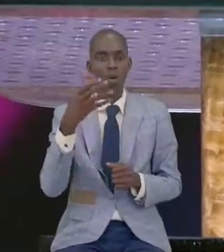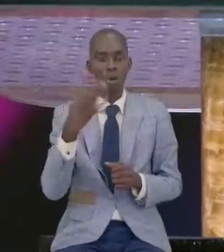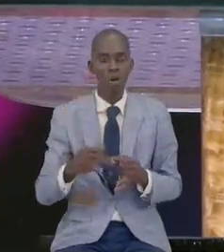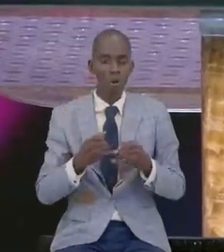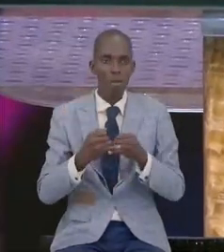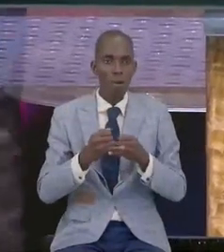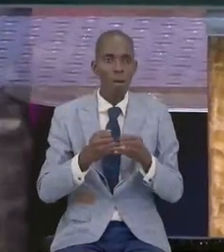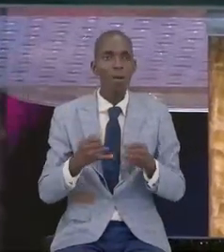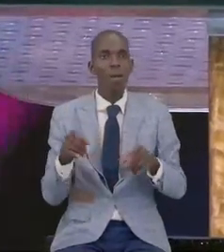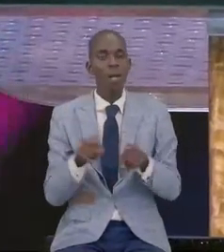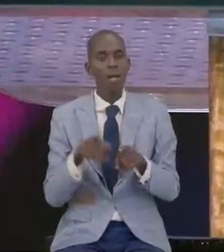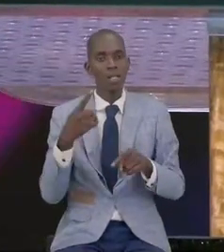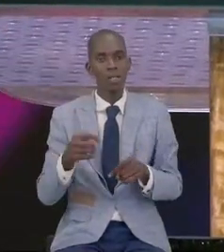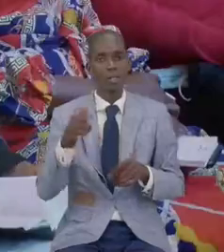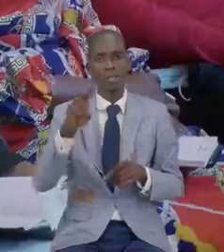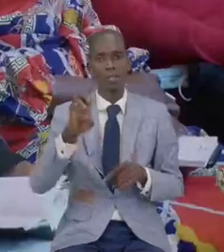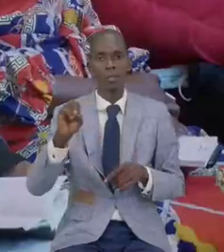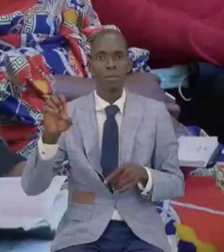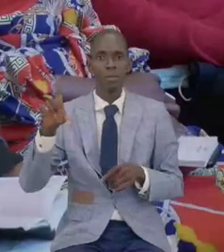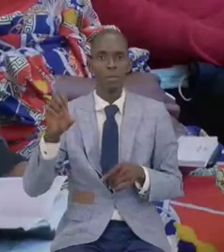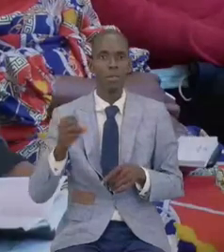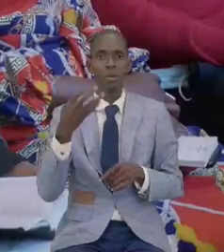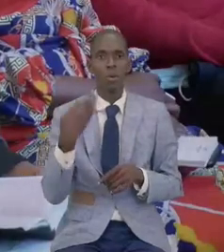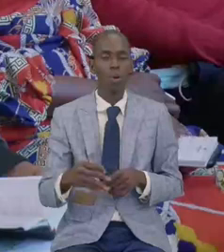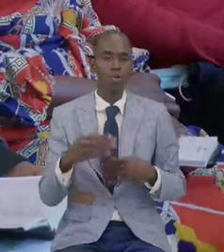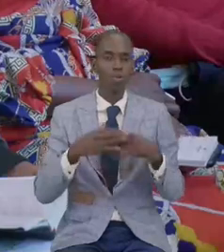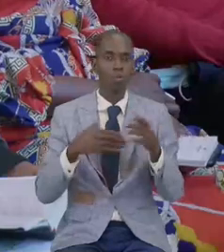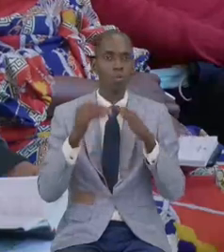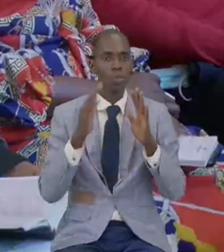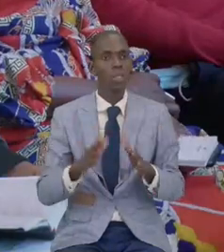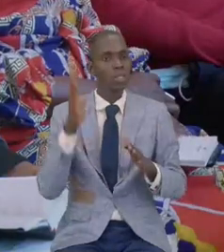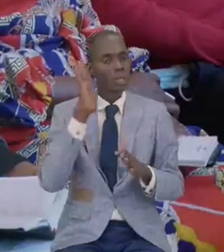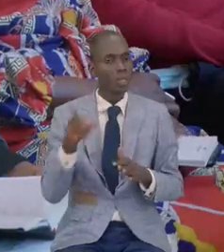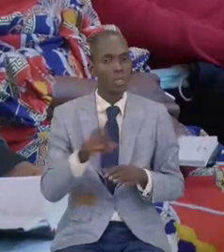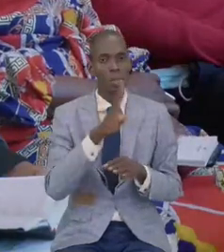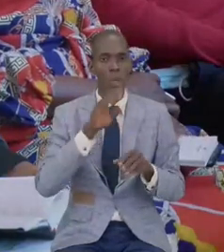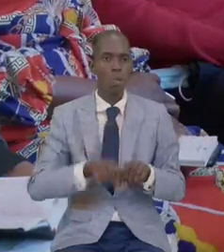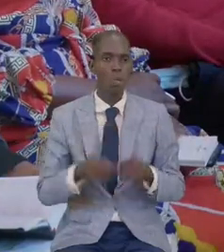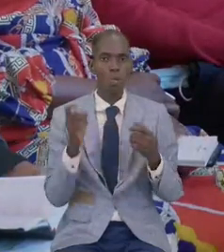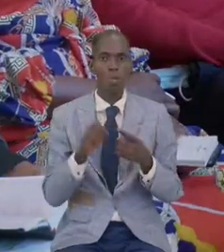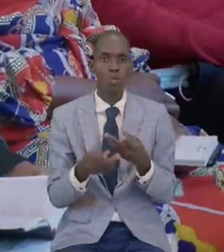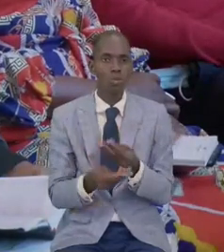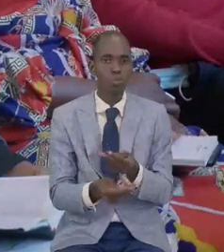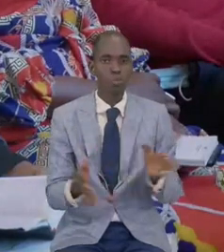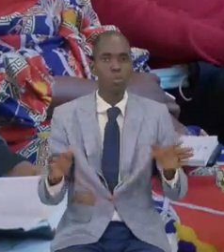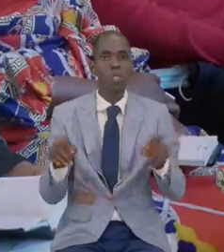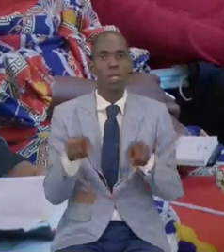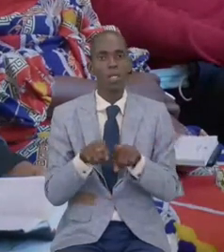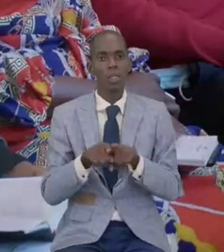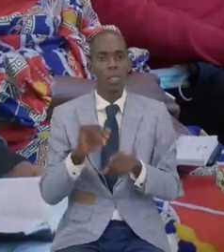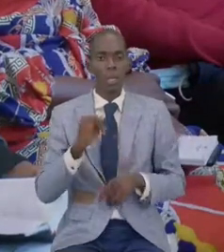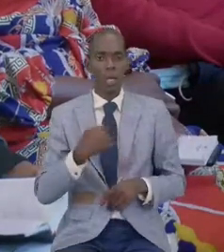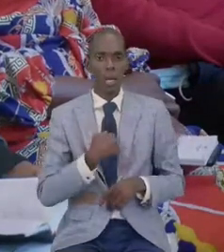une verge de fer, comme on brise les vases d'argile, ainsi que moi-même. J'en ai